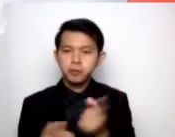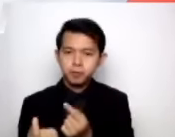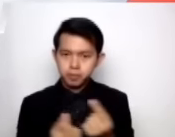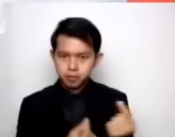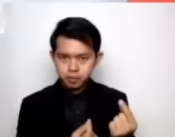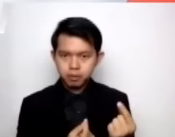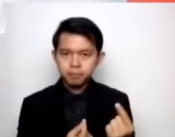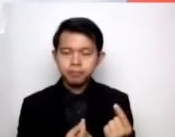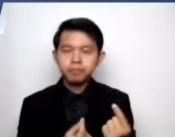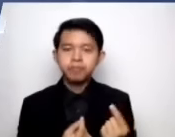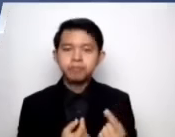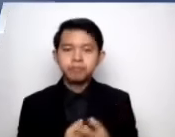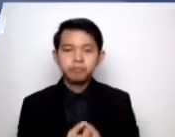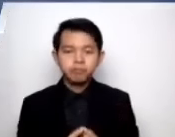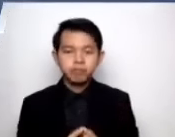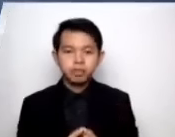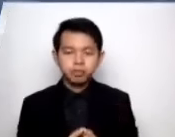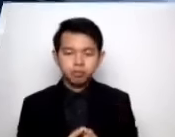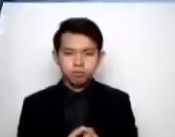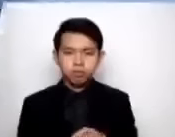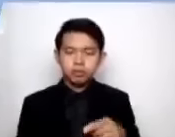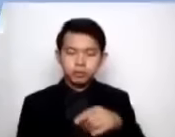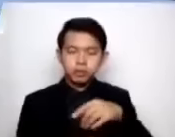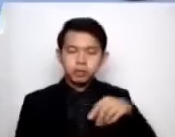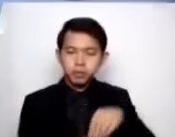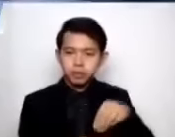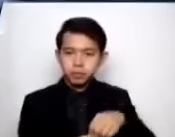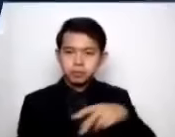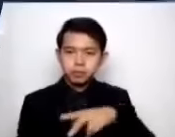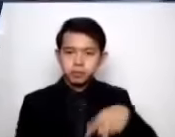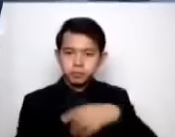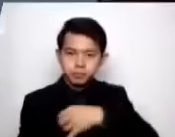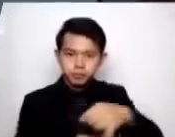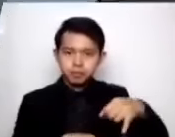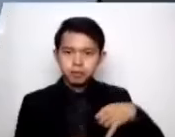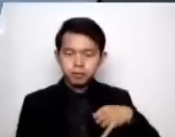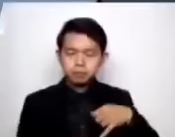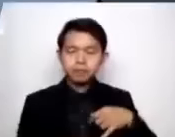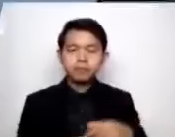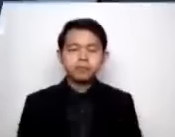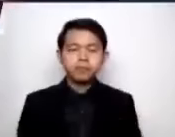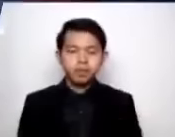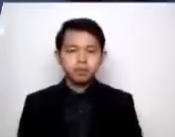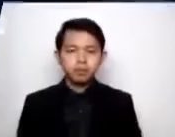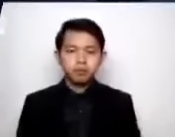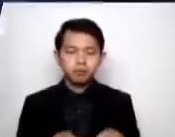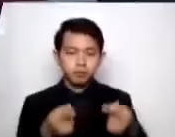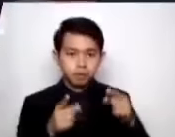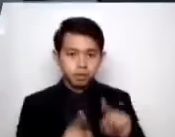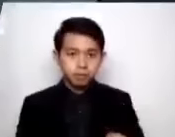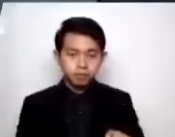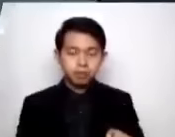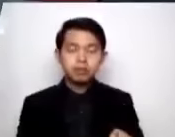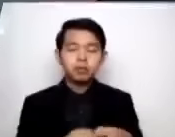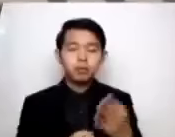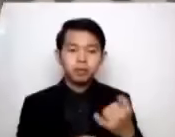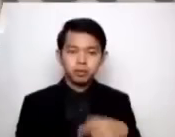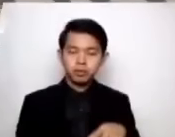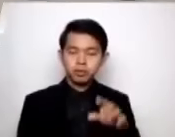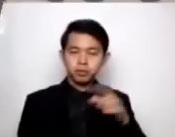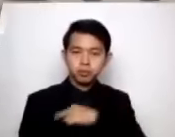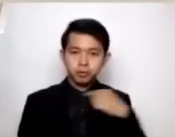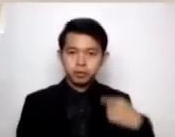the territorial waters. Ang pagdaan ng USS Preble nangyari kasunod ng panibagong insidente ng paghaharas ng China sa mga barko ng